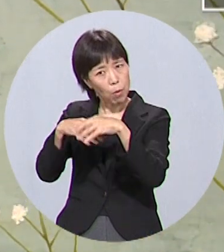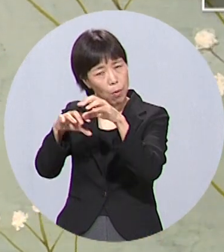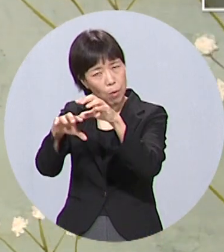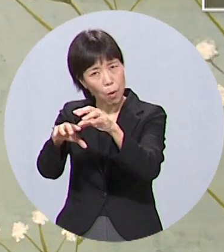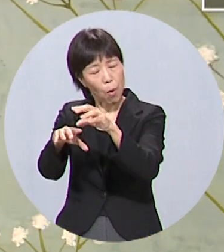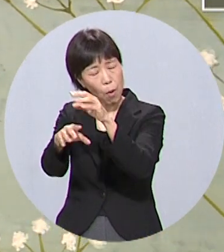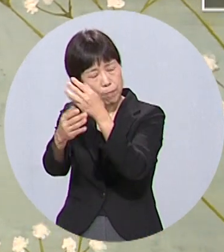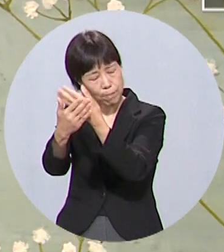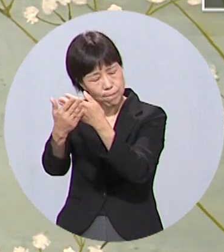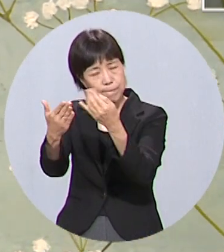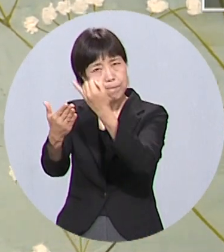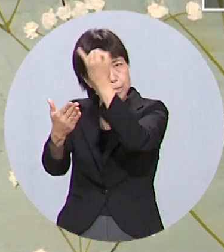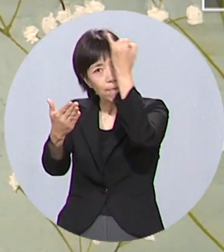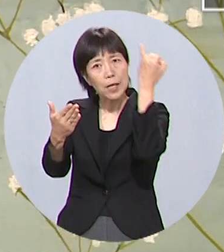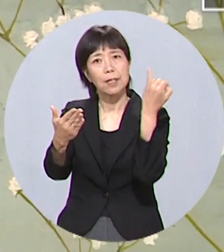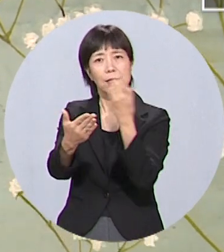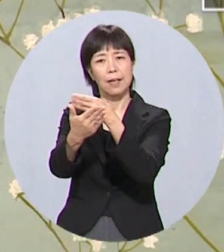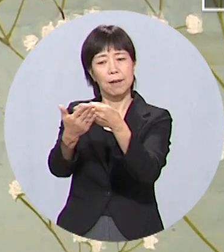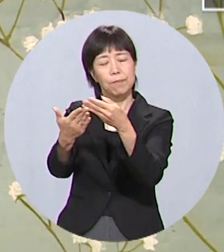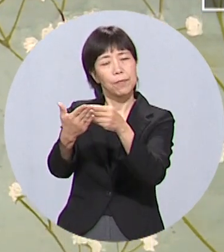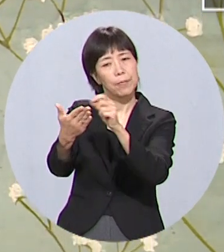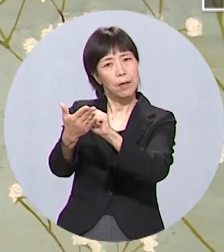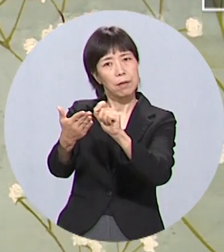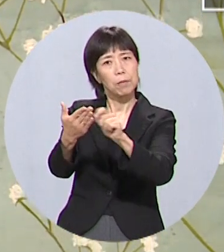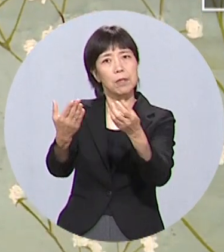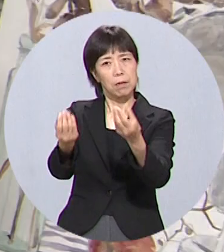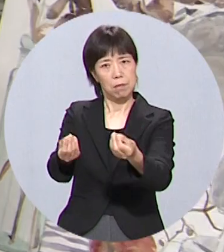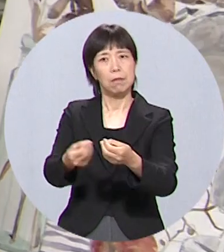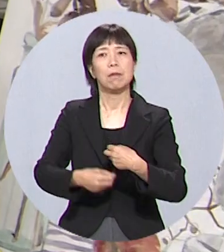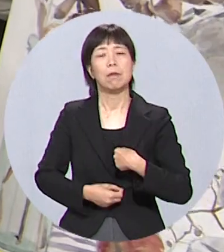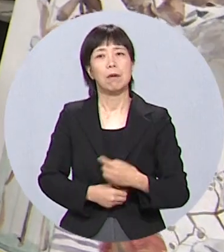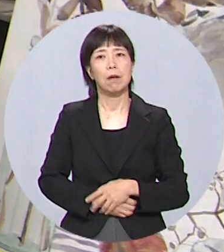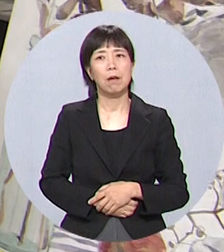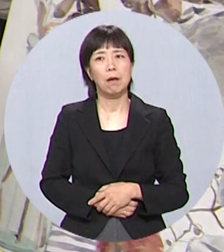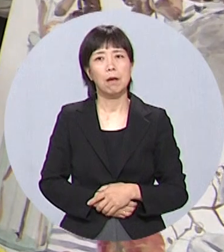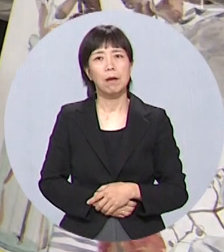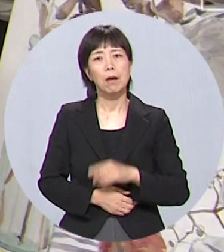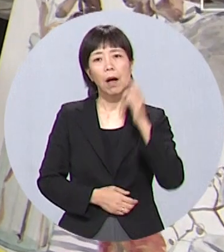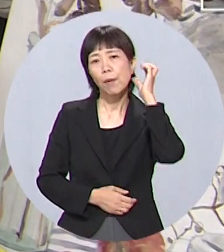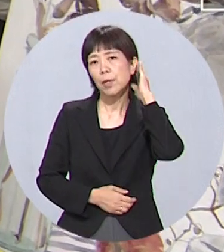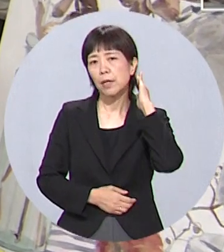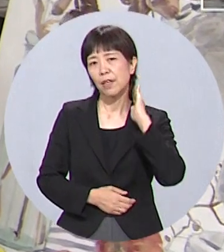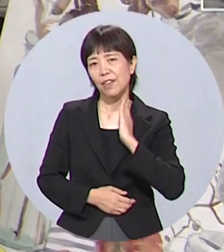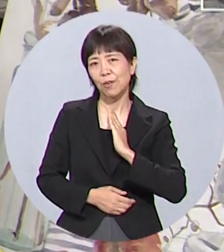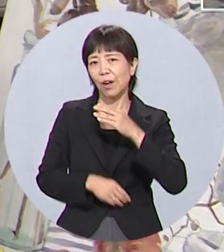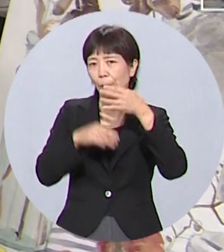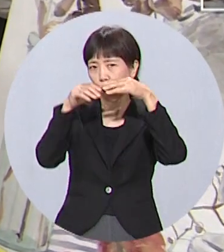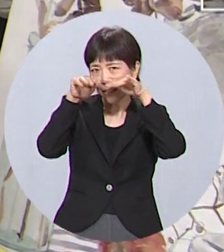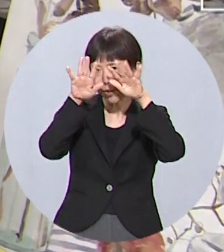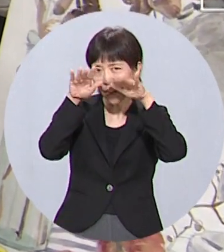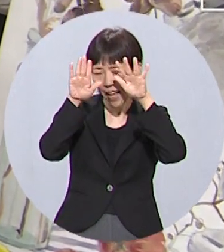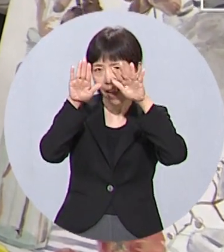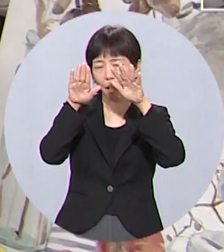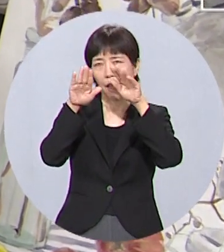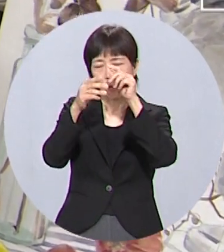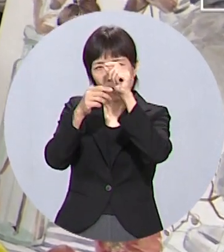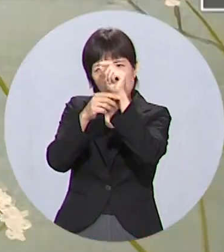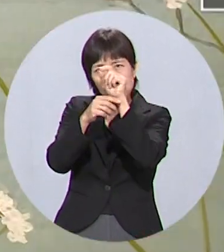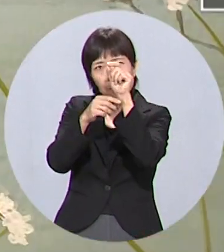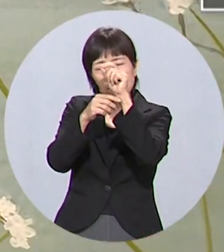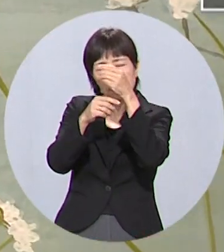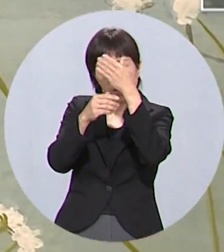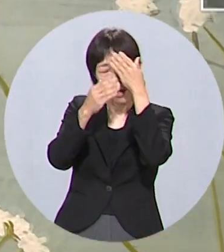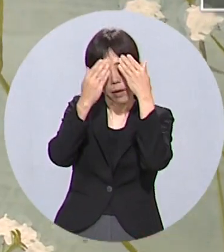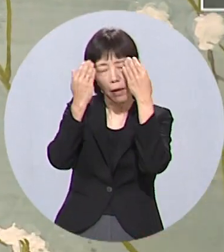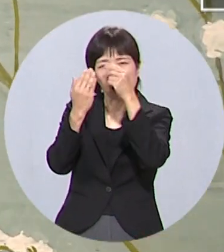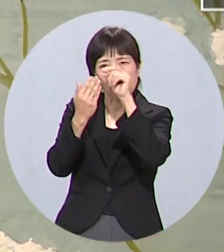成できるように意識して絵を描きました。髪の流れとかまつげとかを一本一本描いたり、